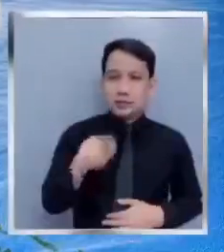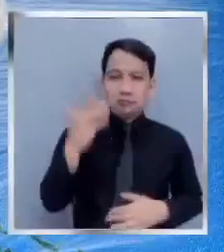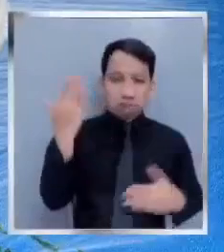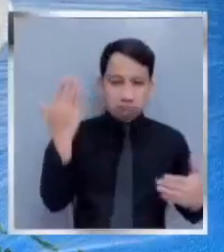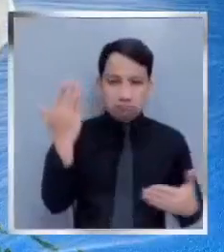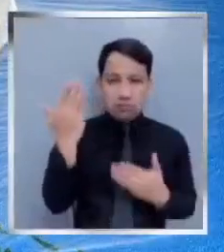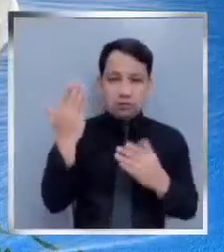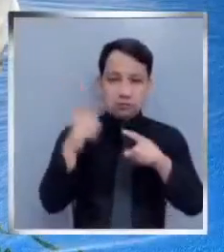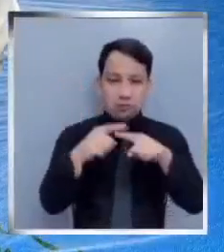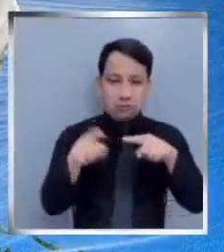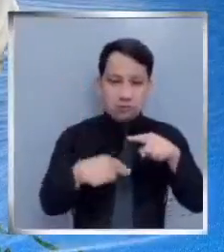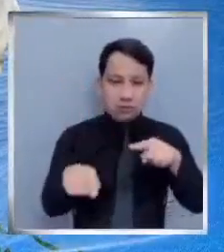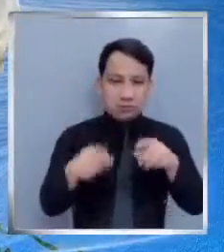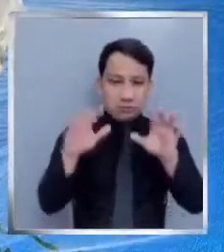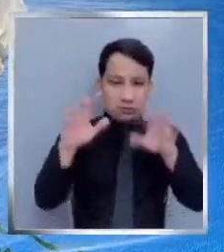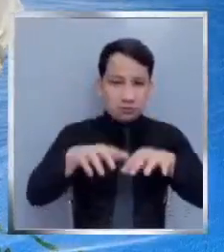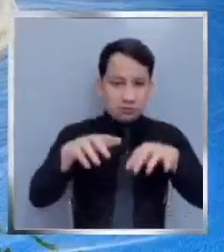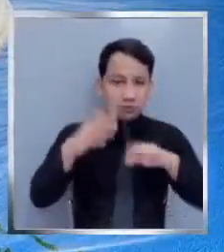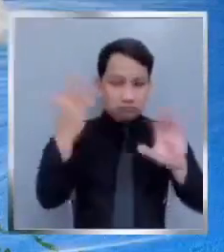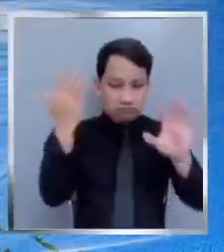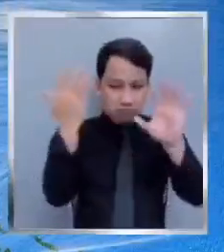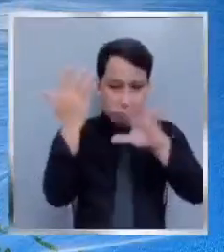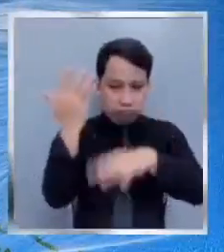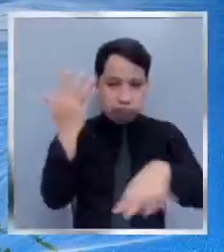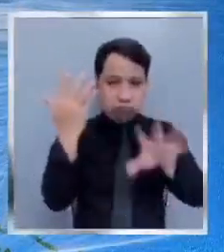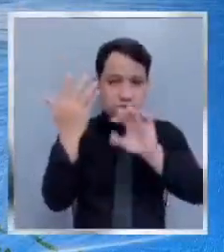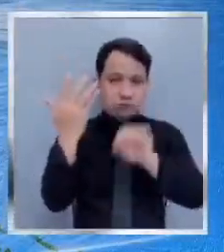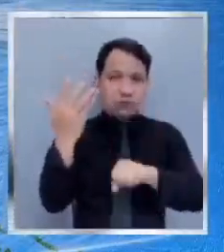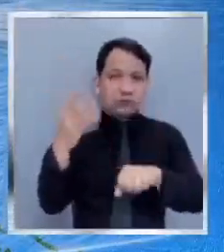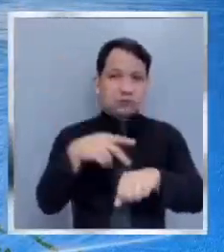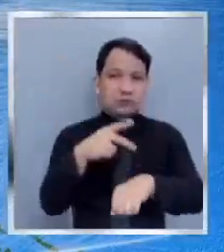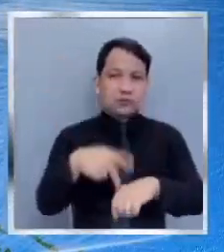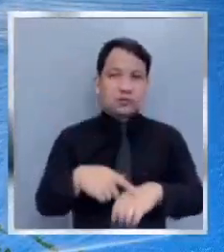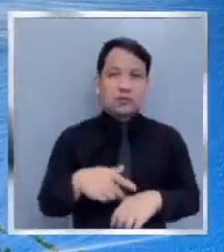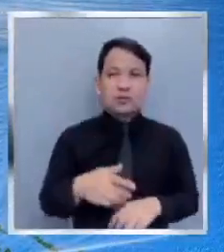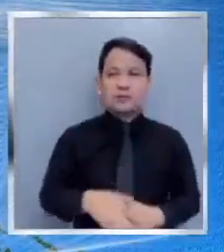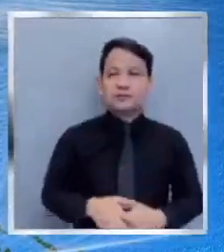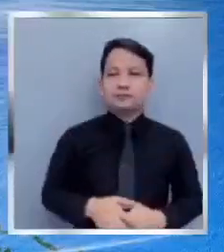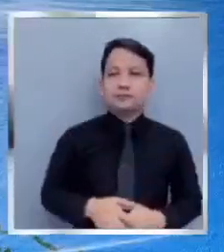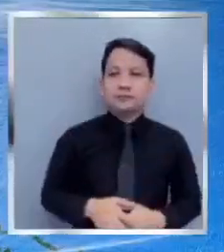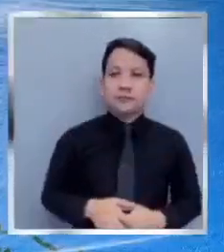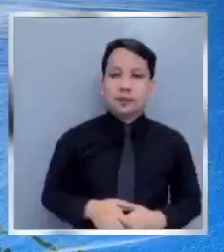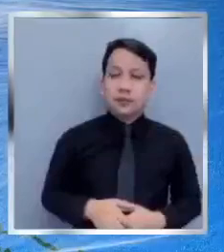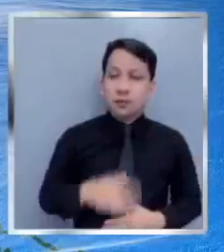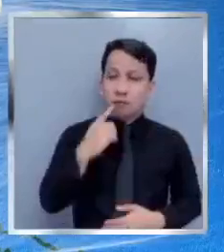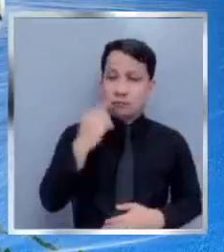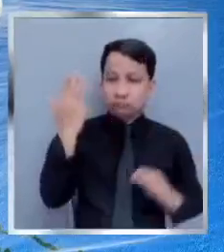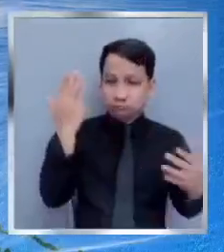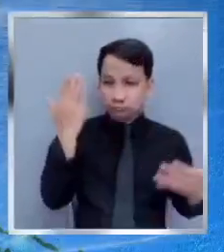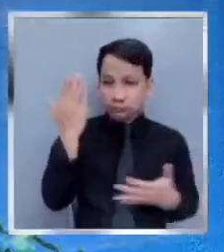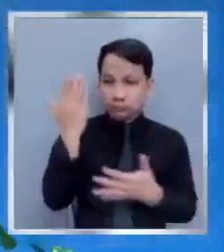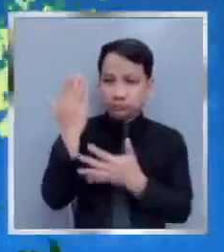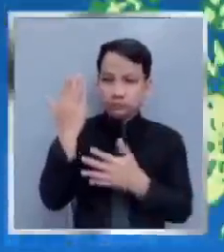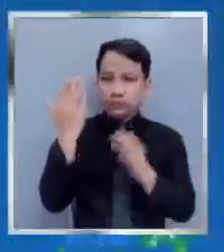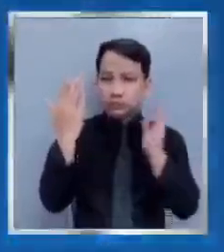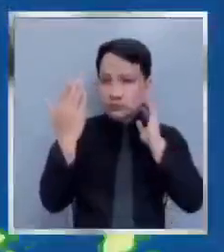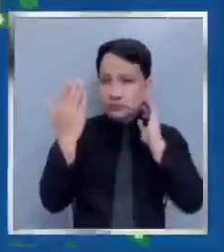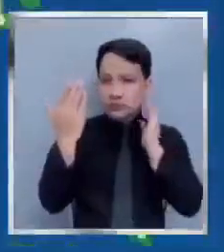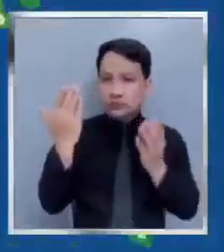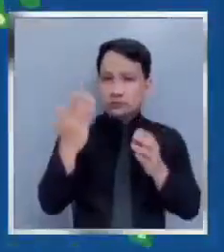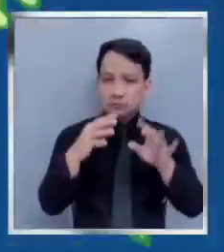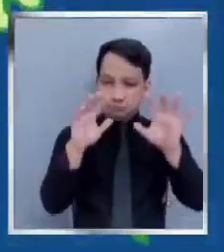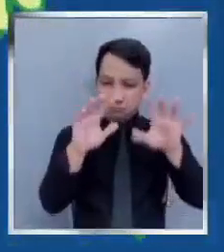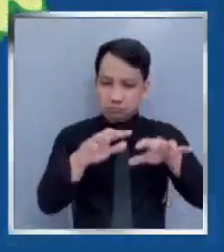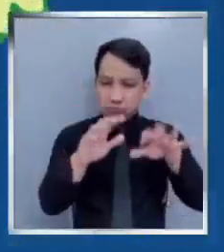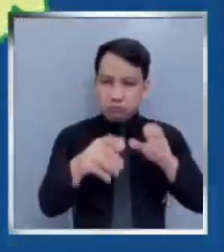naman po ang magpapaulan ngayon sa bansa. At yung ITZZ, yan ay nakakaapekto dito sa may Mindanao. Sa rainfall forecast ng Metro